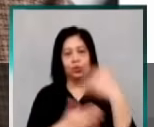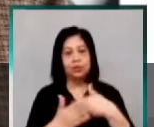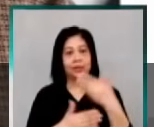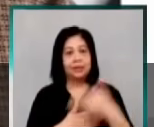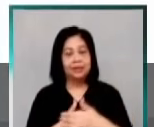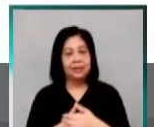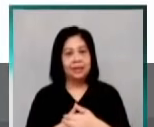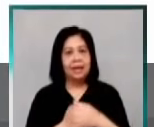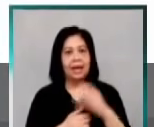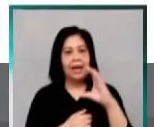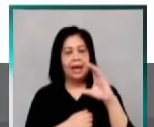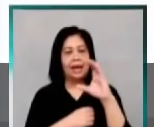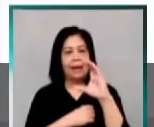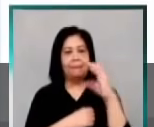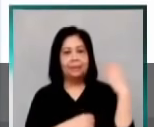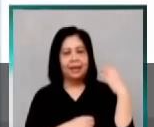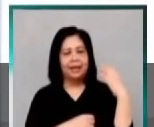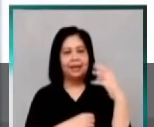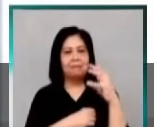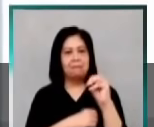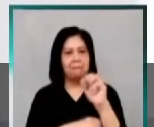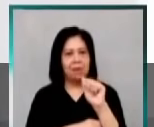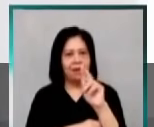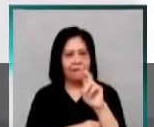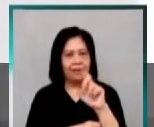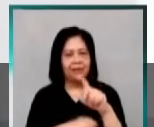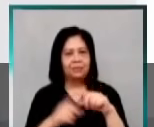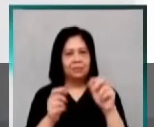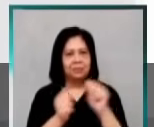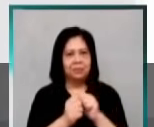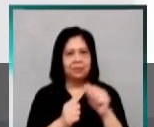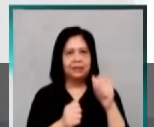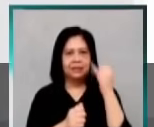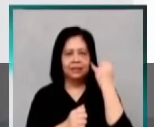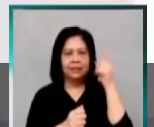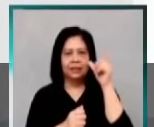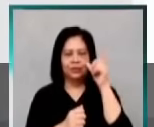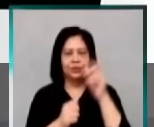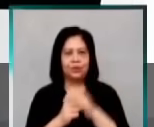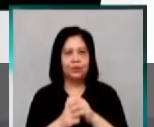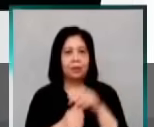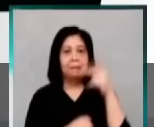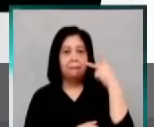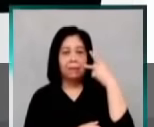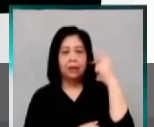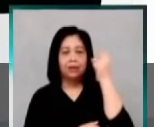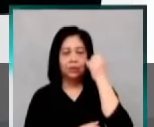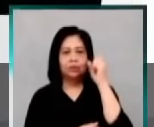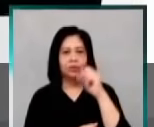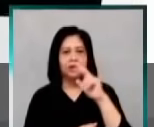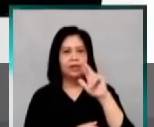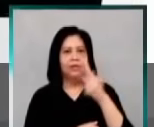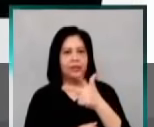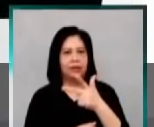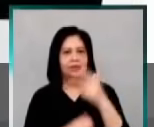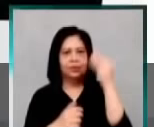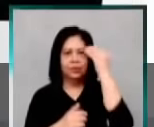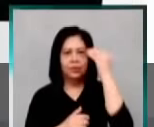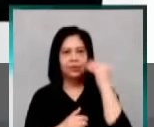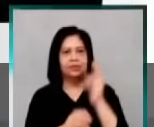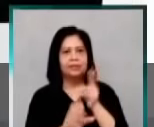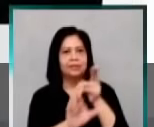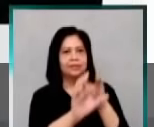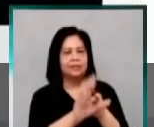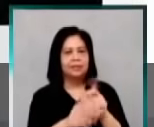Marvel, kung saan cast din si Brie Larson. Si Park Seo-joon na ang 3rd Korean actor na nakasali sa Marvel, sunod